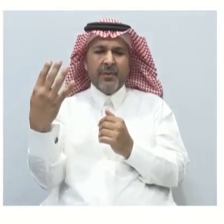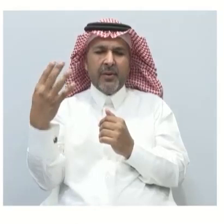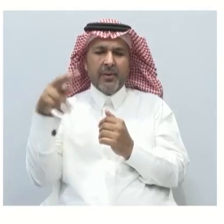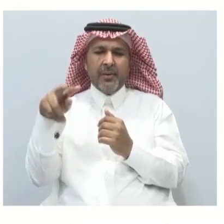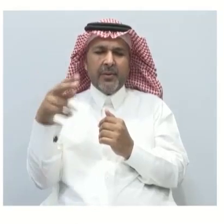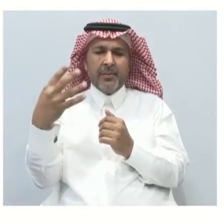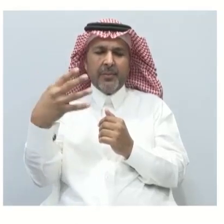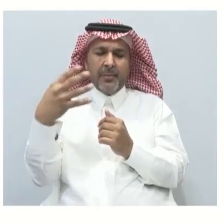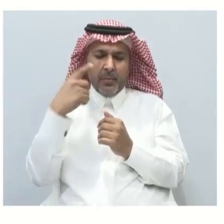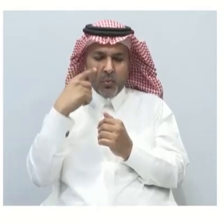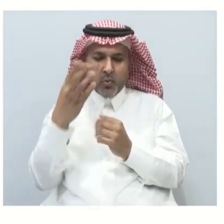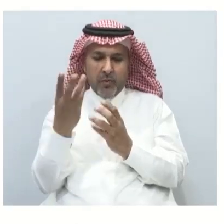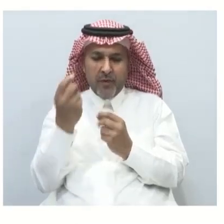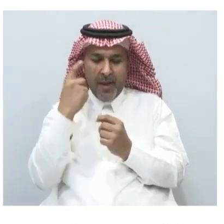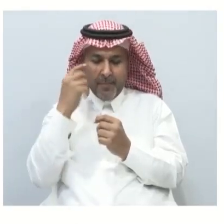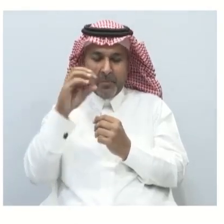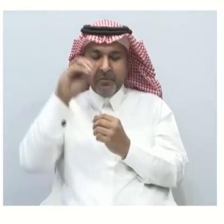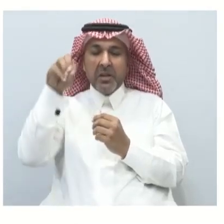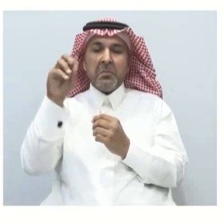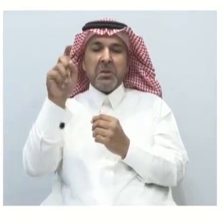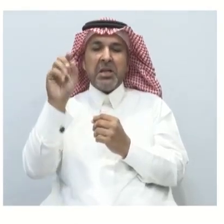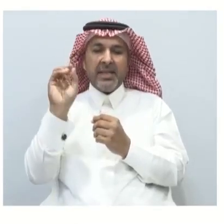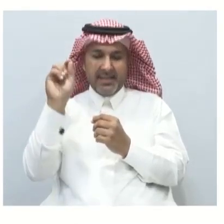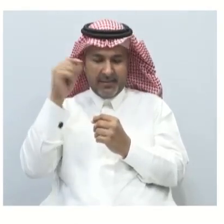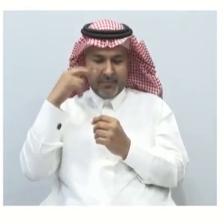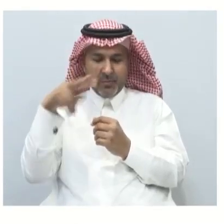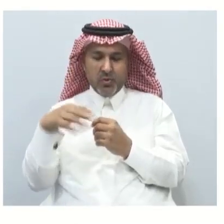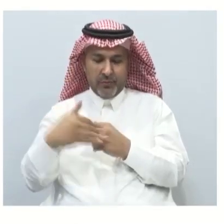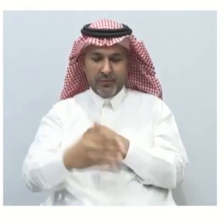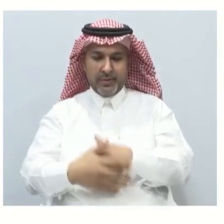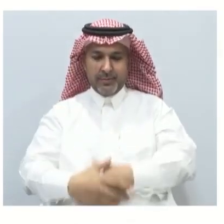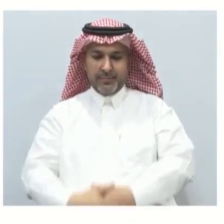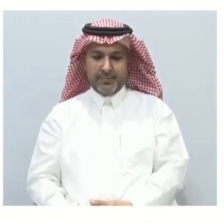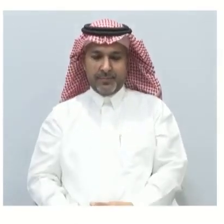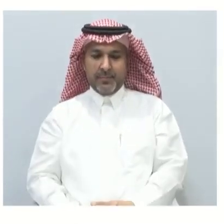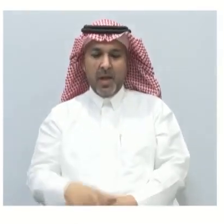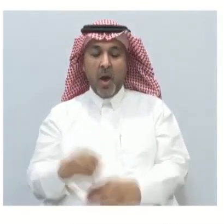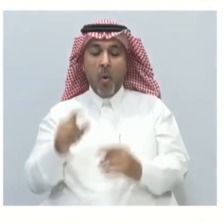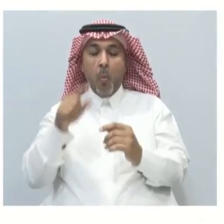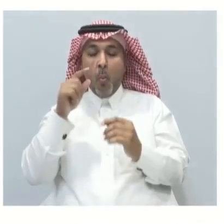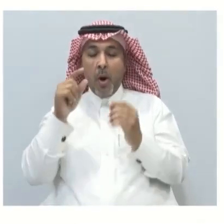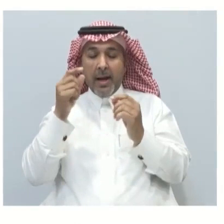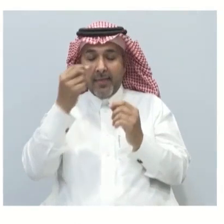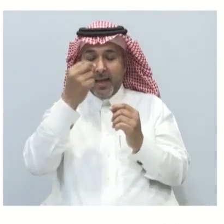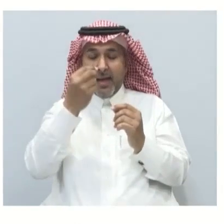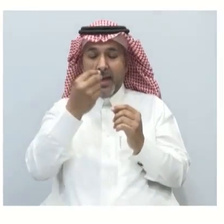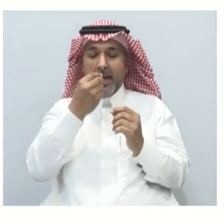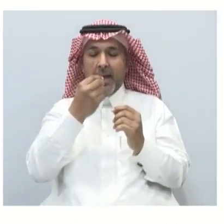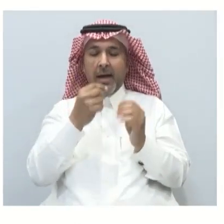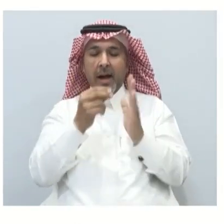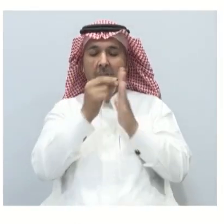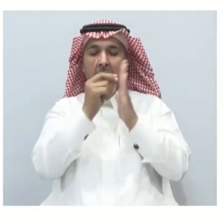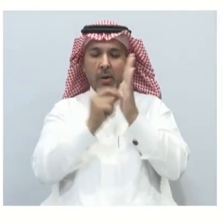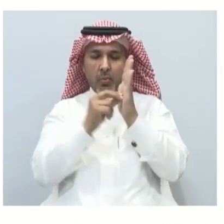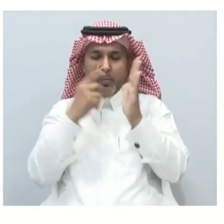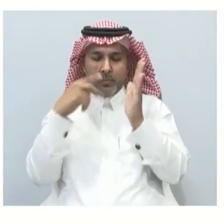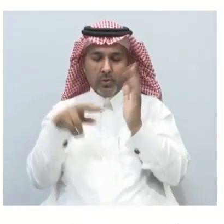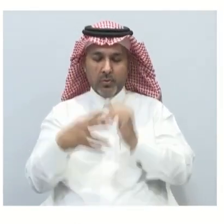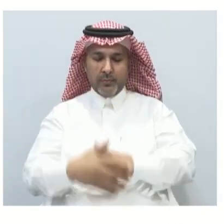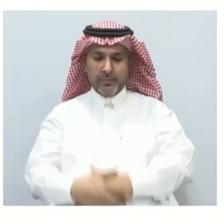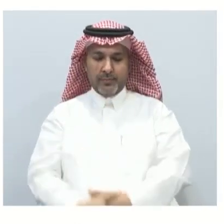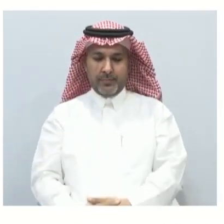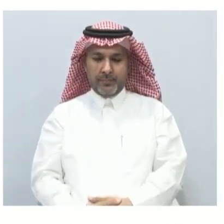الناتج لهذه المعادله نبدا على بركه الله بطريقه حل المعادلات الاسيه ف الخاصيه الاساسيه